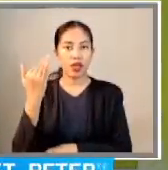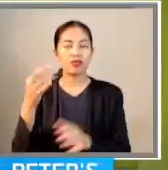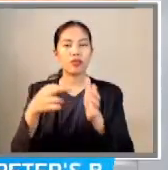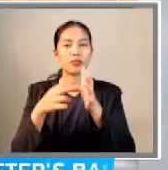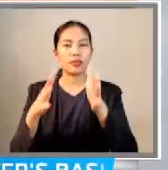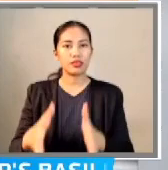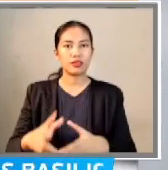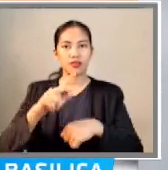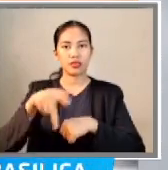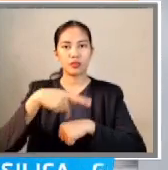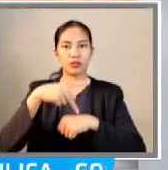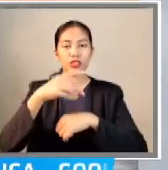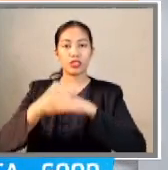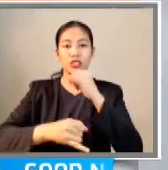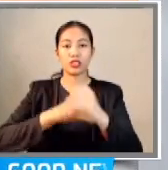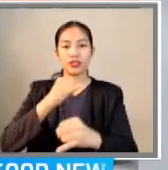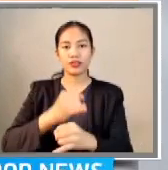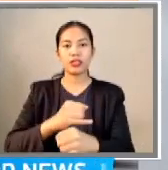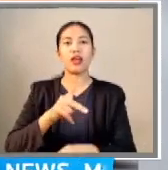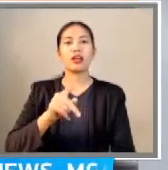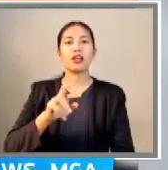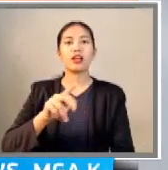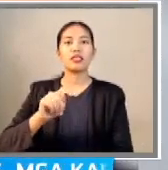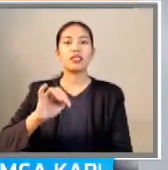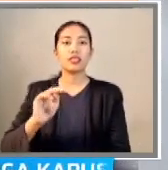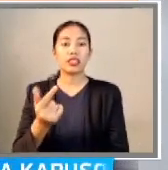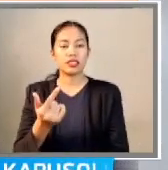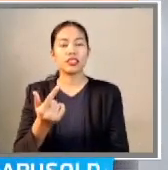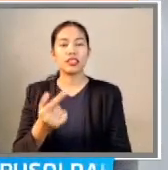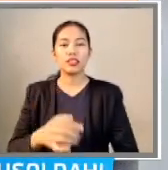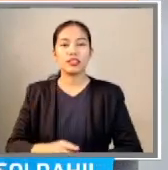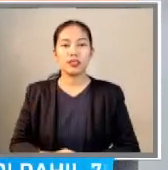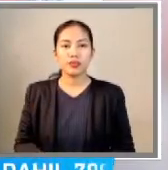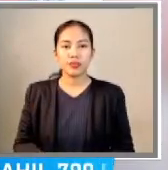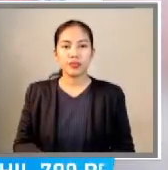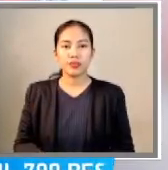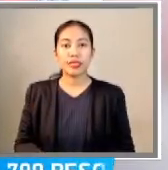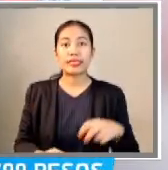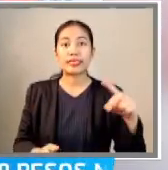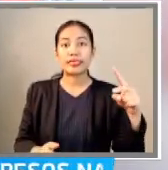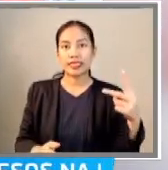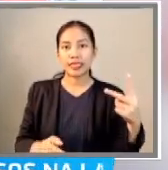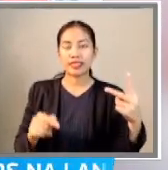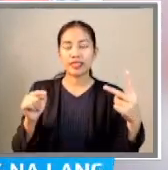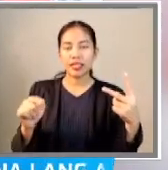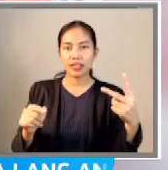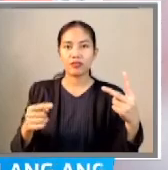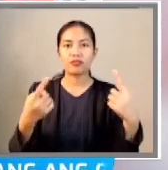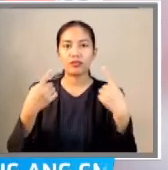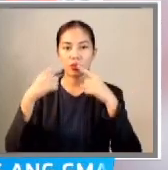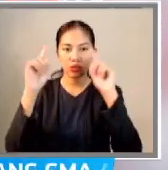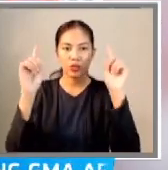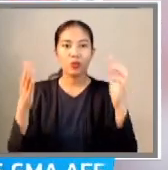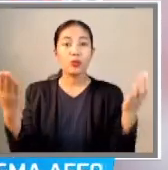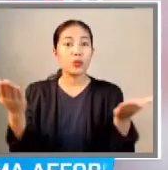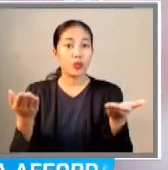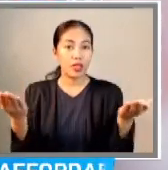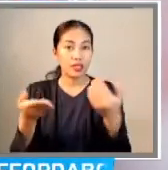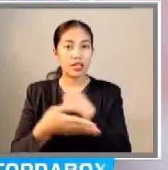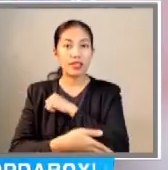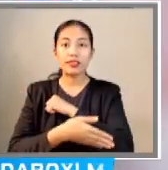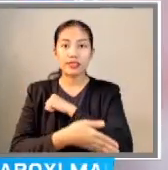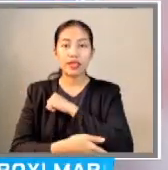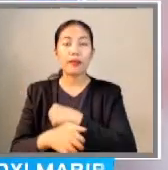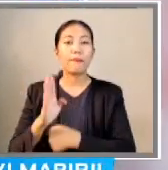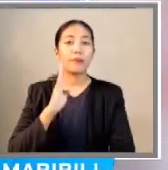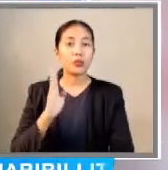karting scene. Second place si Go sa FIA Karting Academy Trophy sa Genk, Belgium noong May 2022.